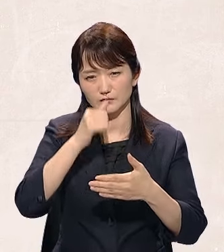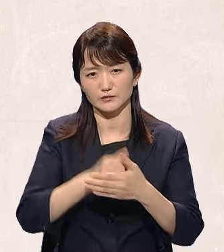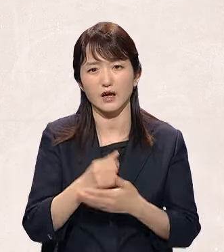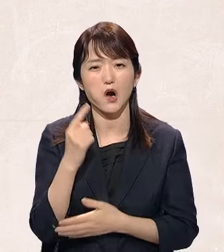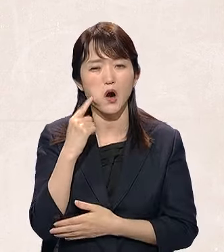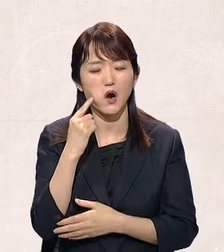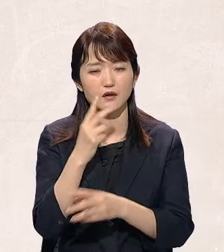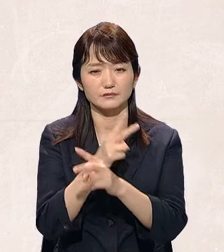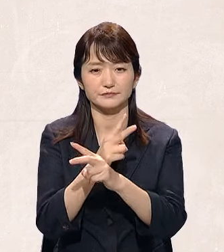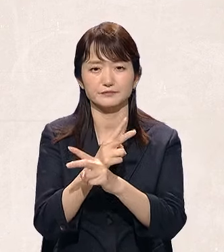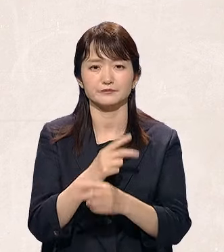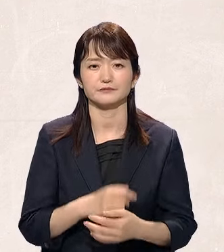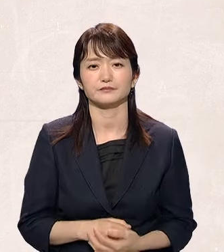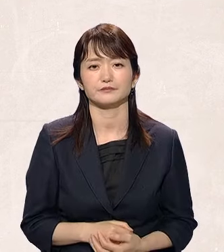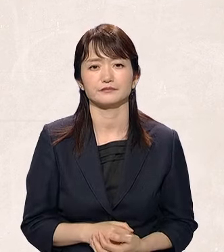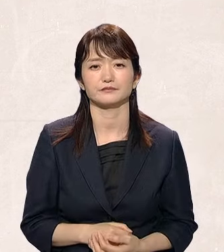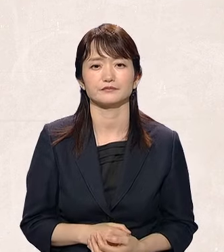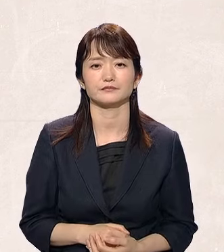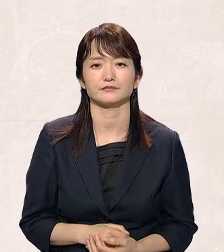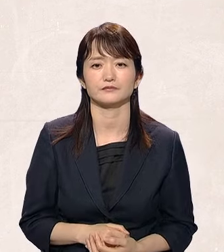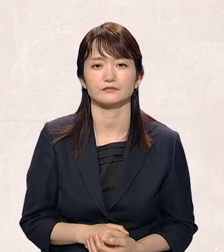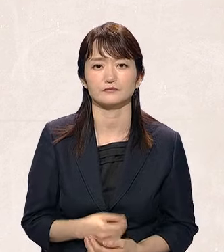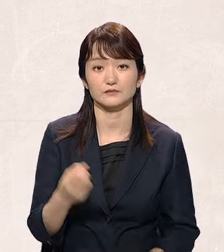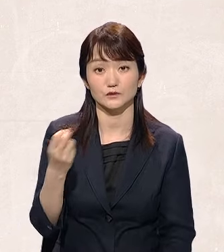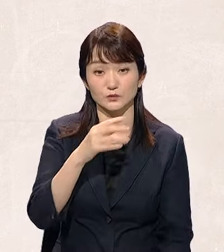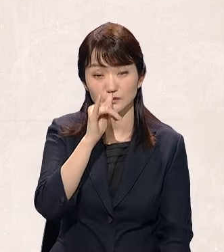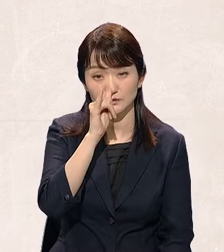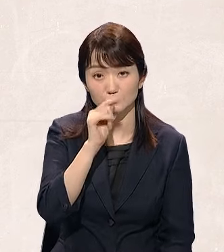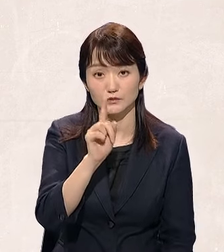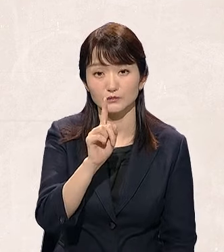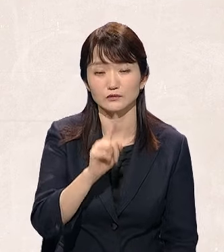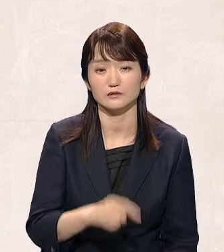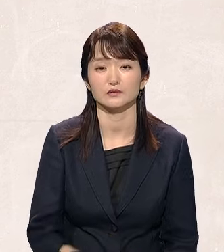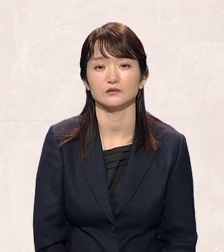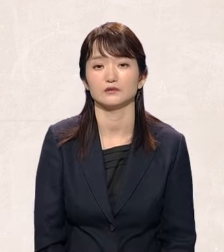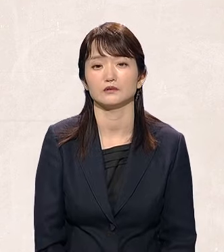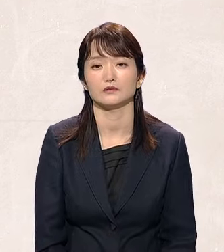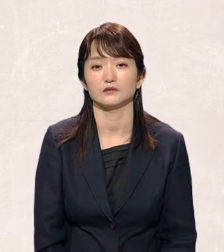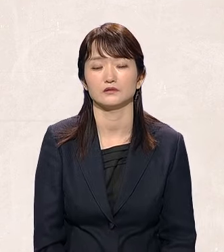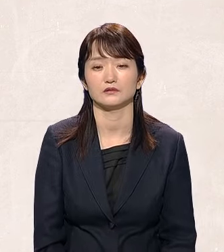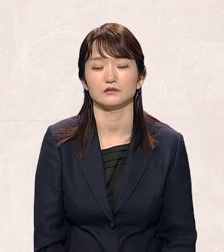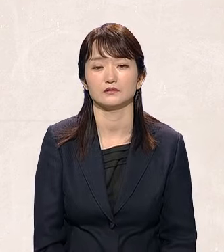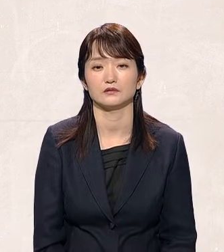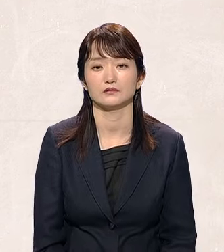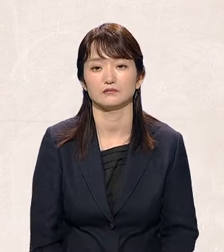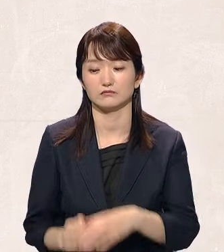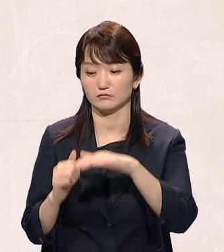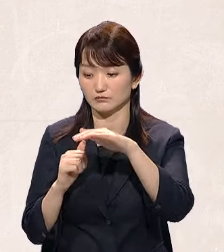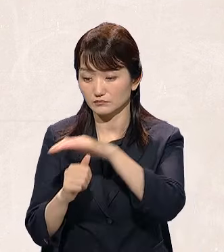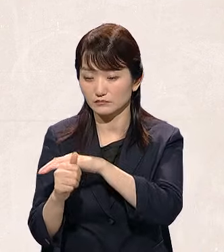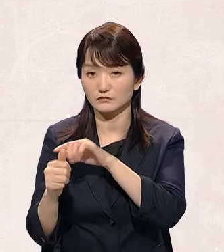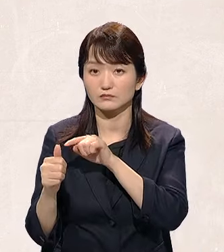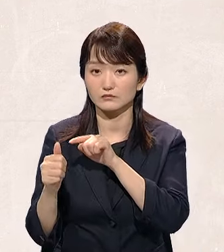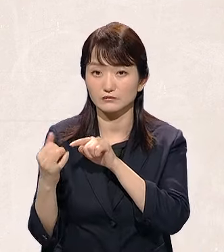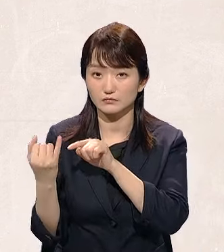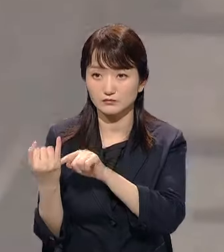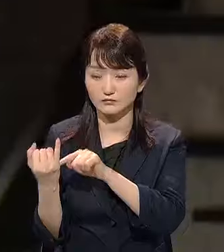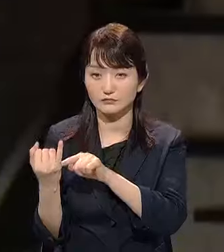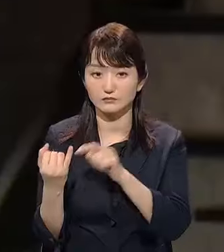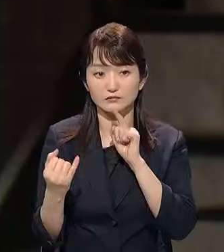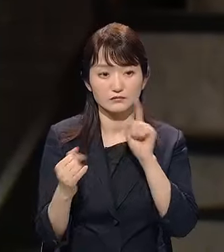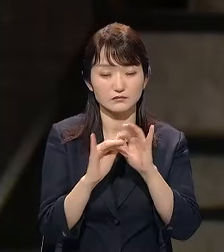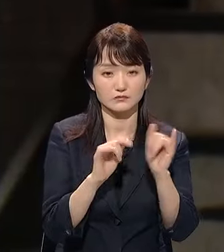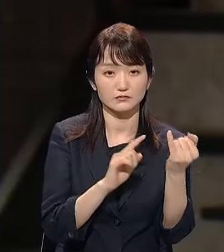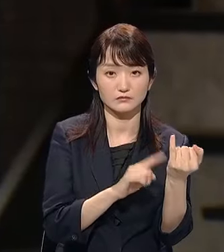겁니다. 자, 여기서 한 발 더 나가서 더 기막힌 얘기를 듣습니다. 네, 이 대표가 이 제보자가